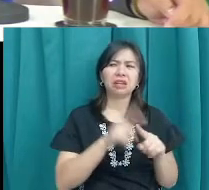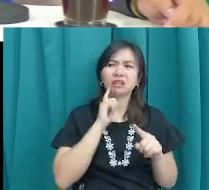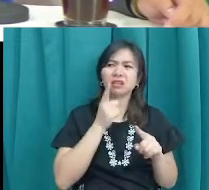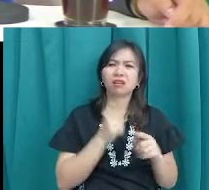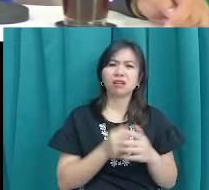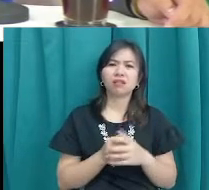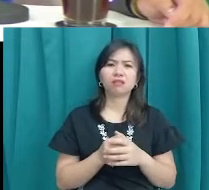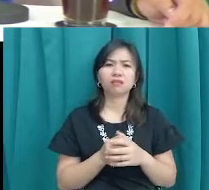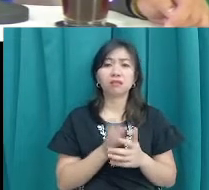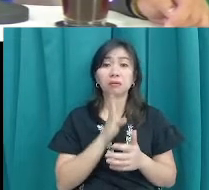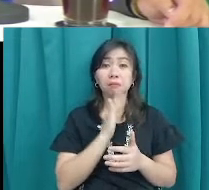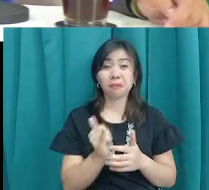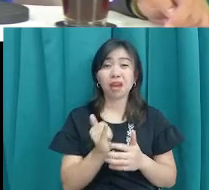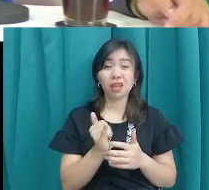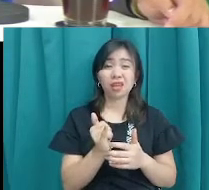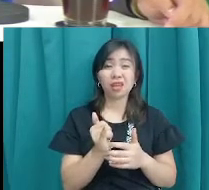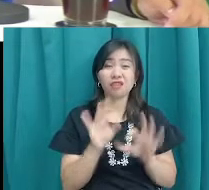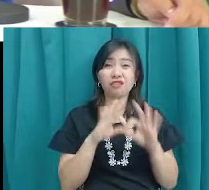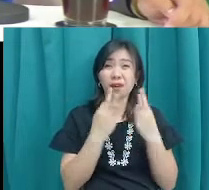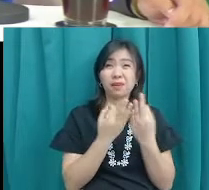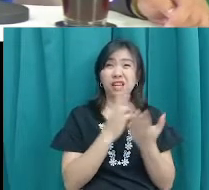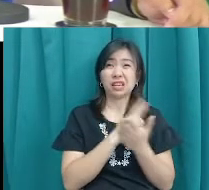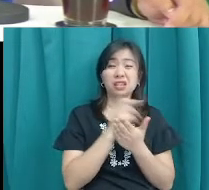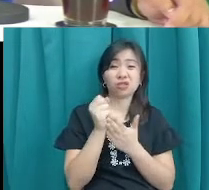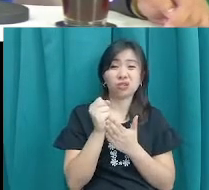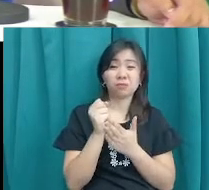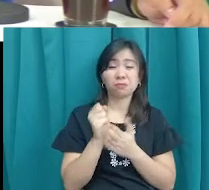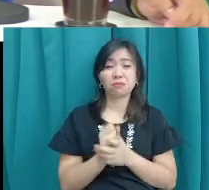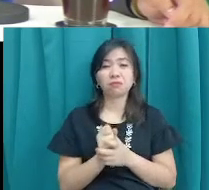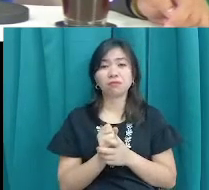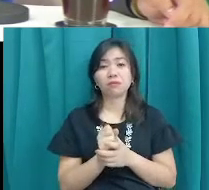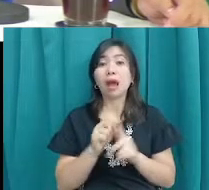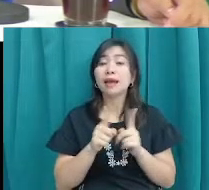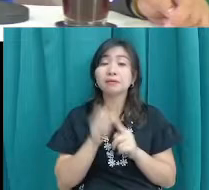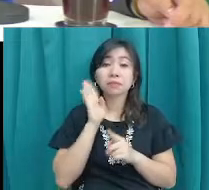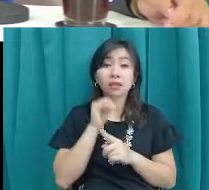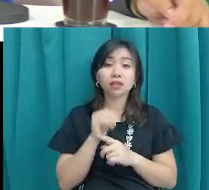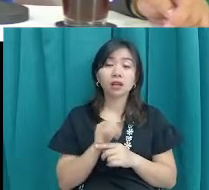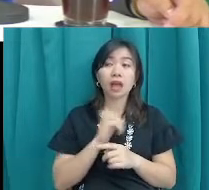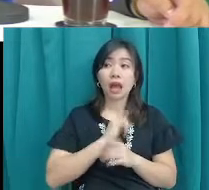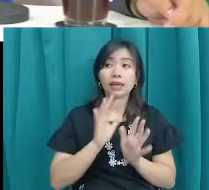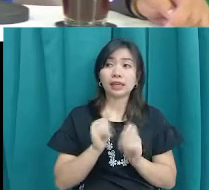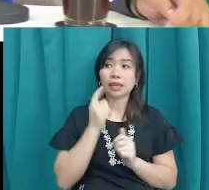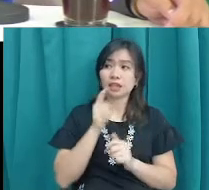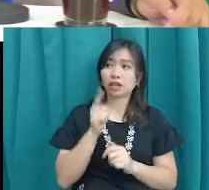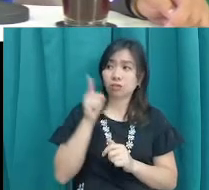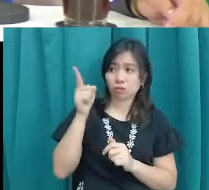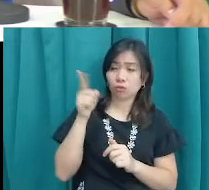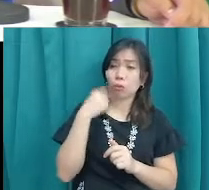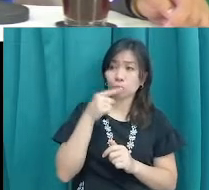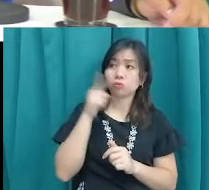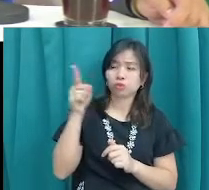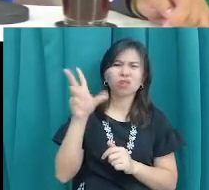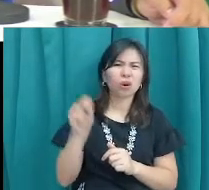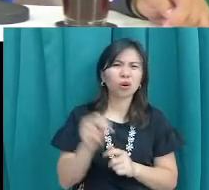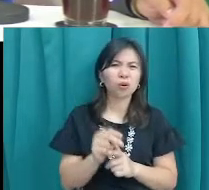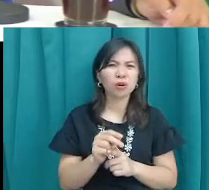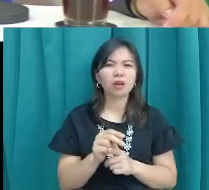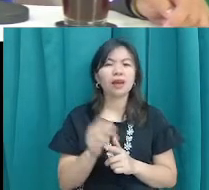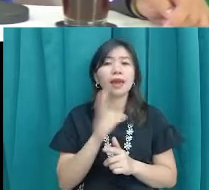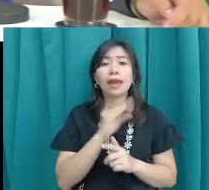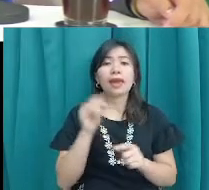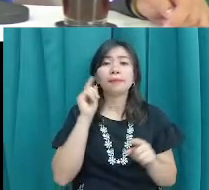sabihin, by relation, by our relationship, masasabi ko kung sino ka. Yeah. But still, hindi ko may pwedeng tuldukan